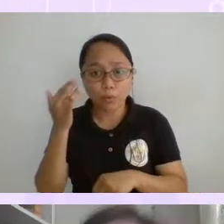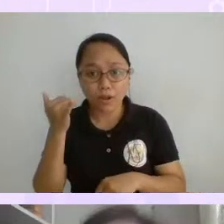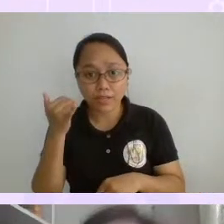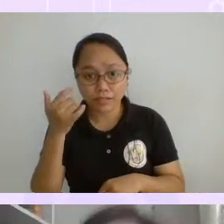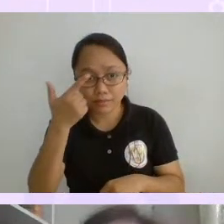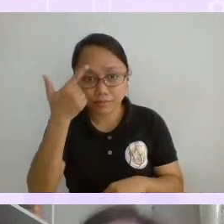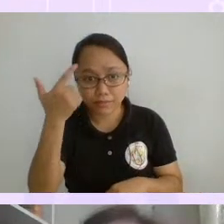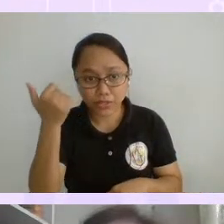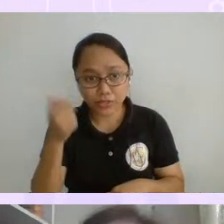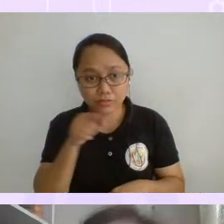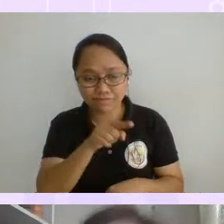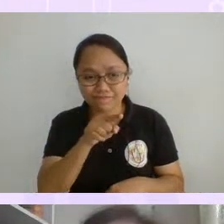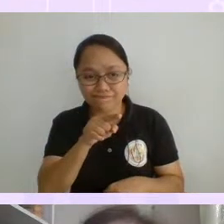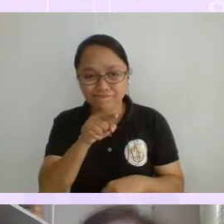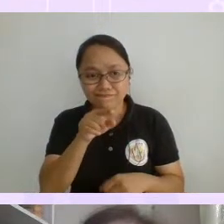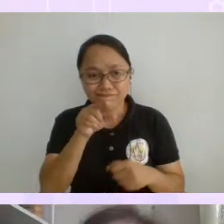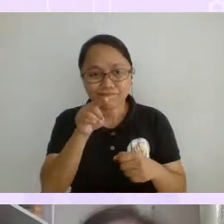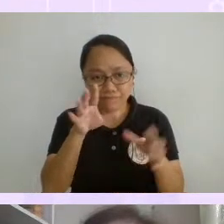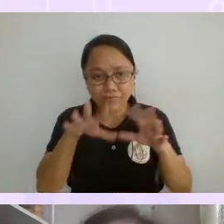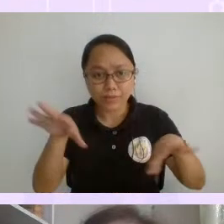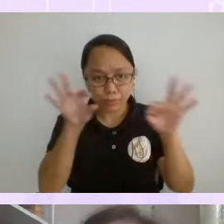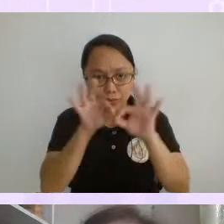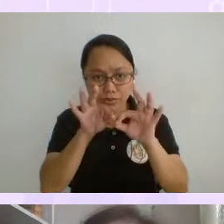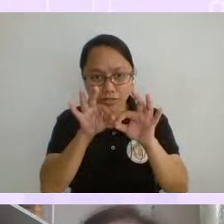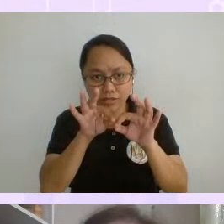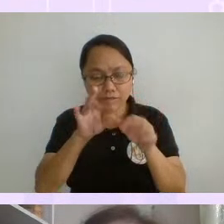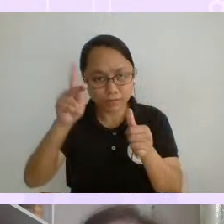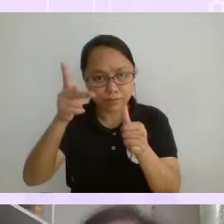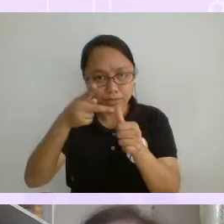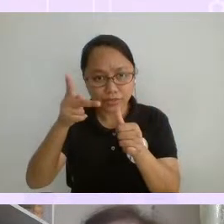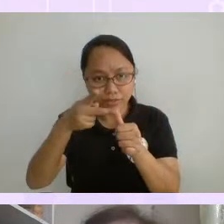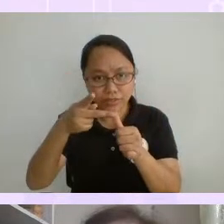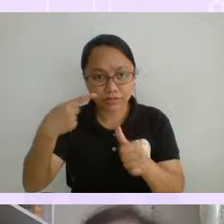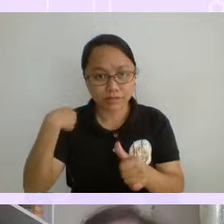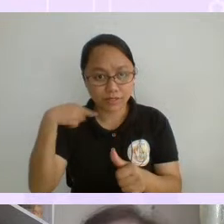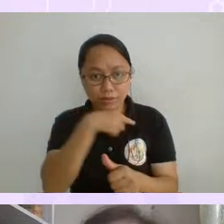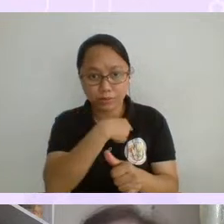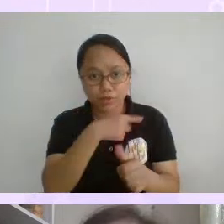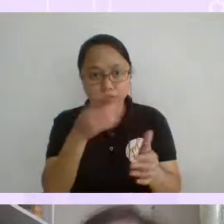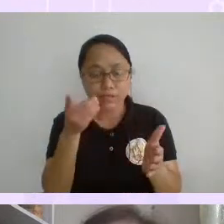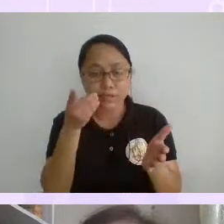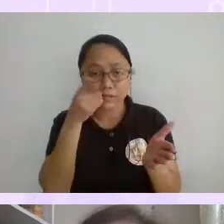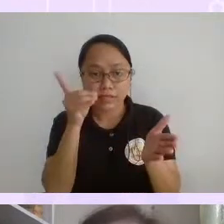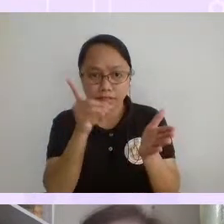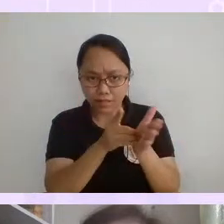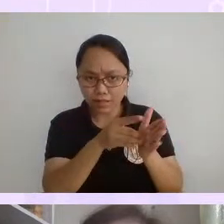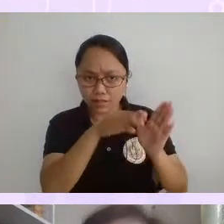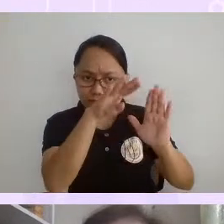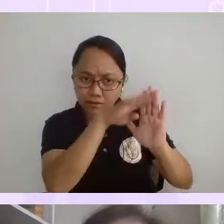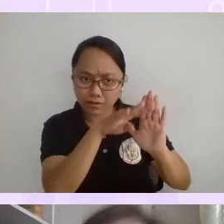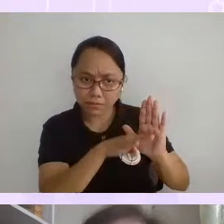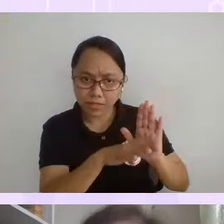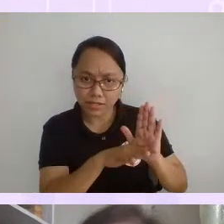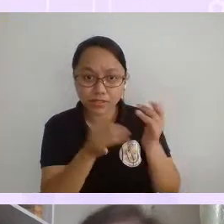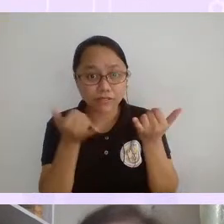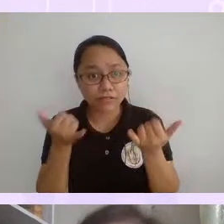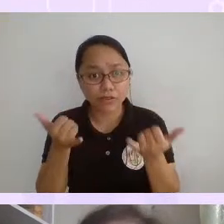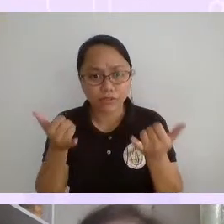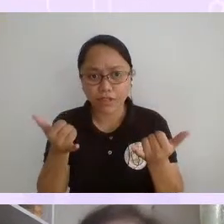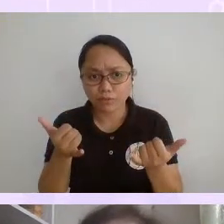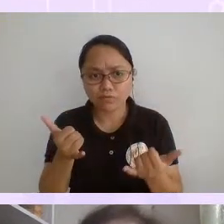mga prioridad ay yung nandoon po sa ating mga database. Ngayon kung for now, hindi pa po